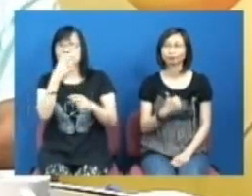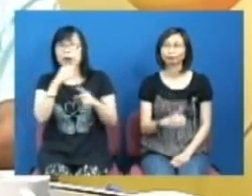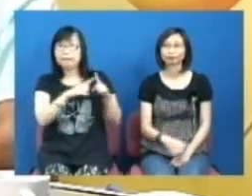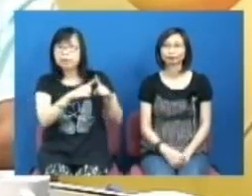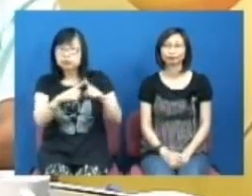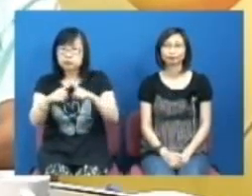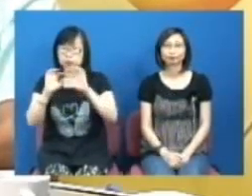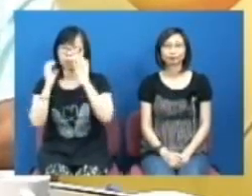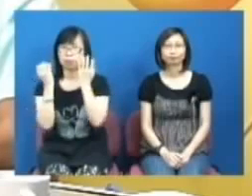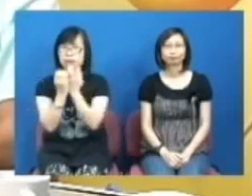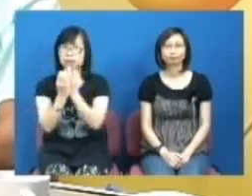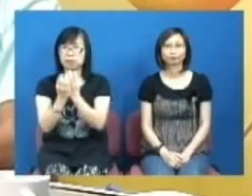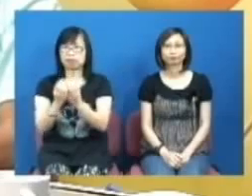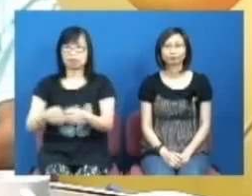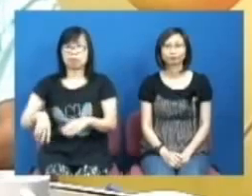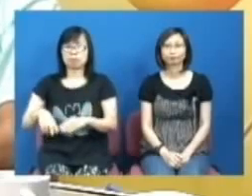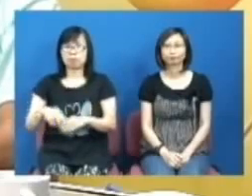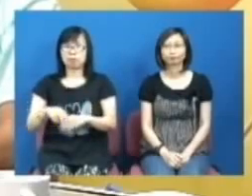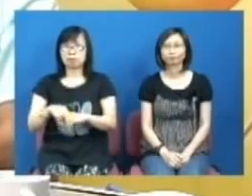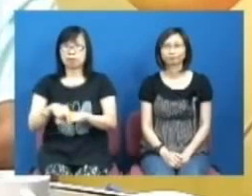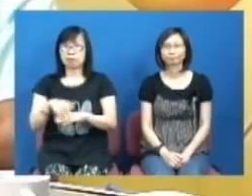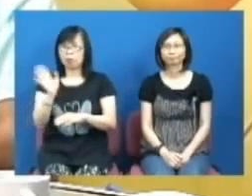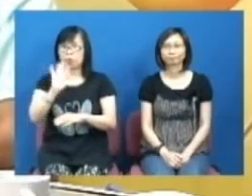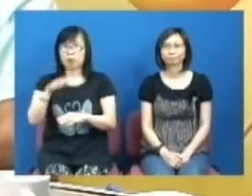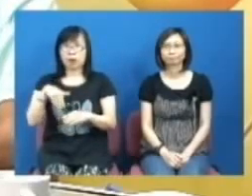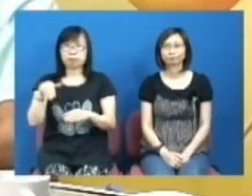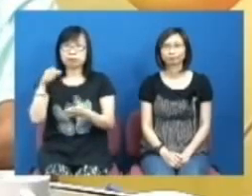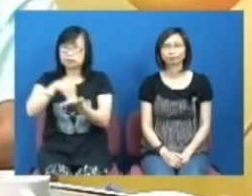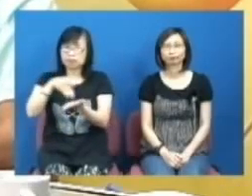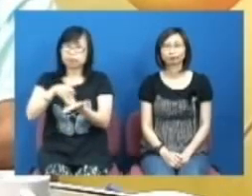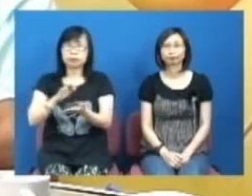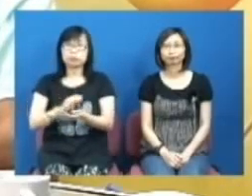黨又就話：哦，我哋唔贊成，我哋唔會參與。啊，